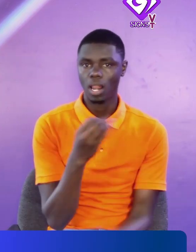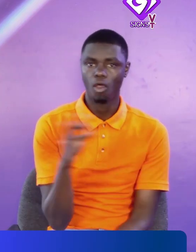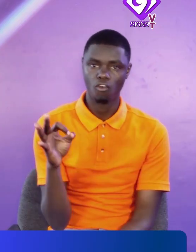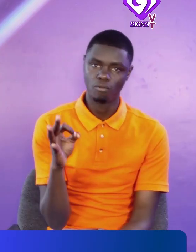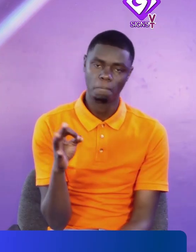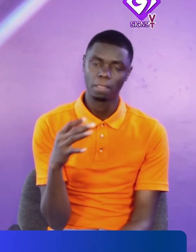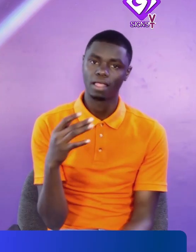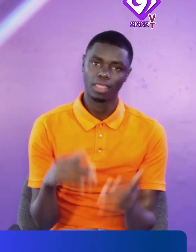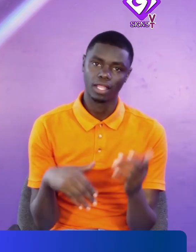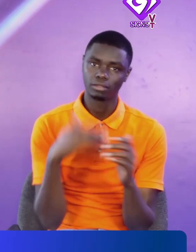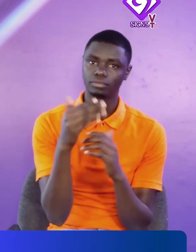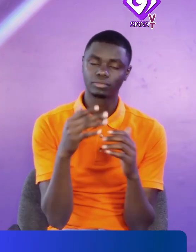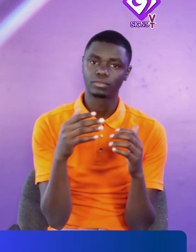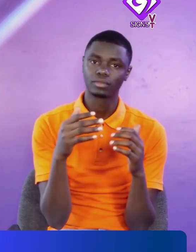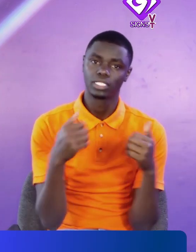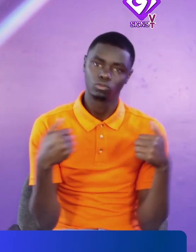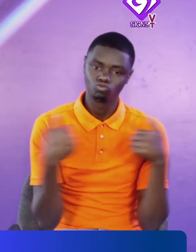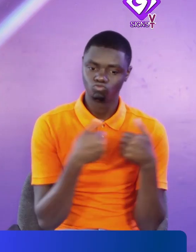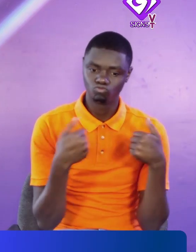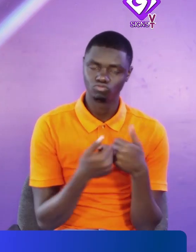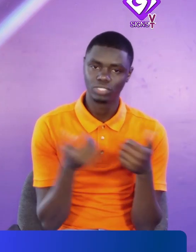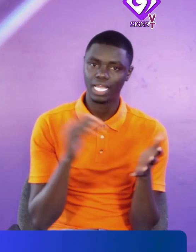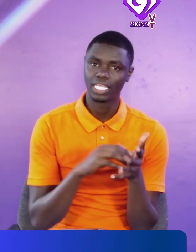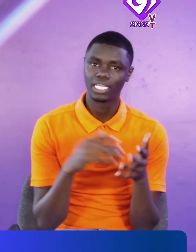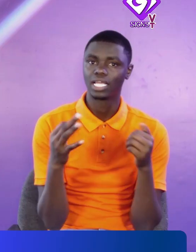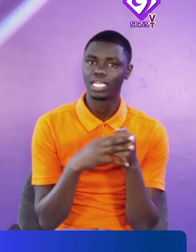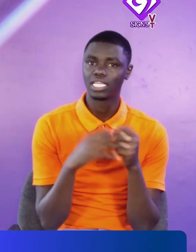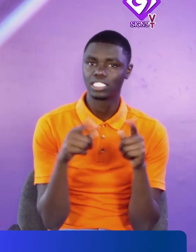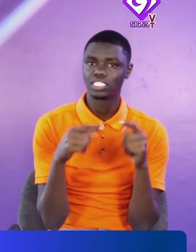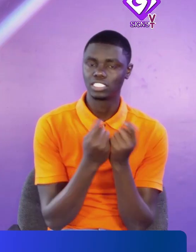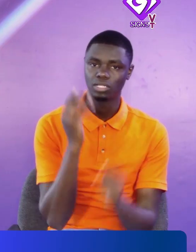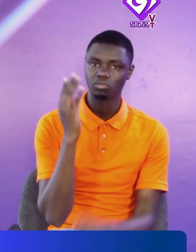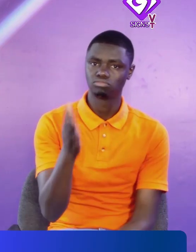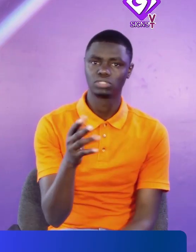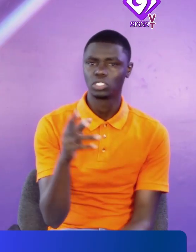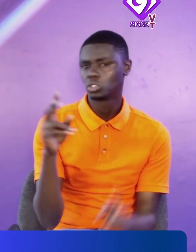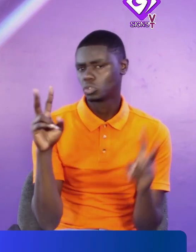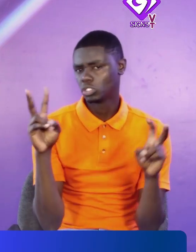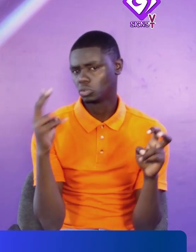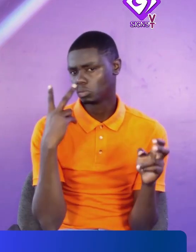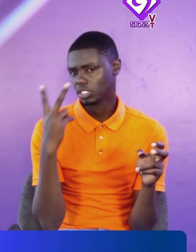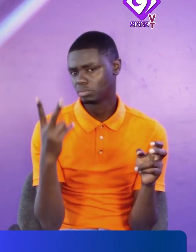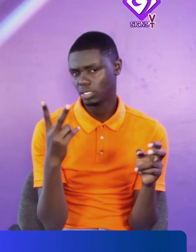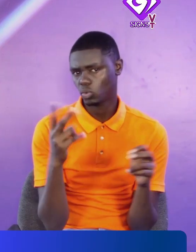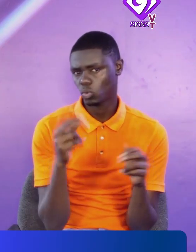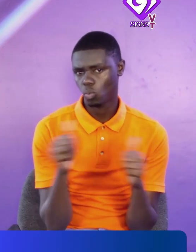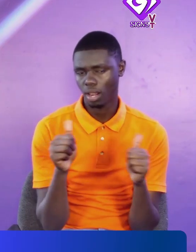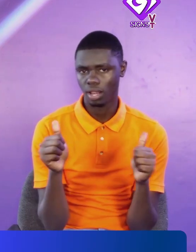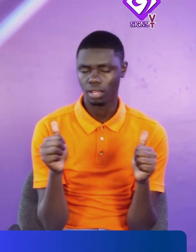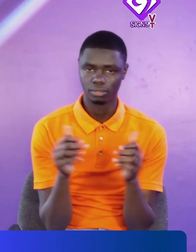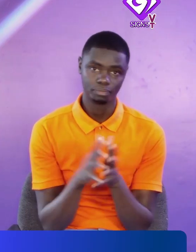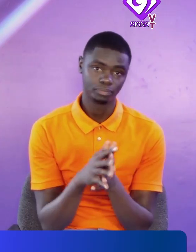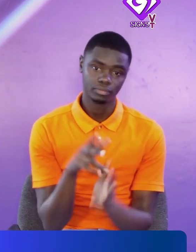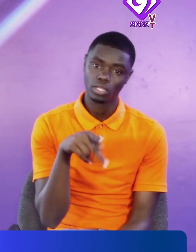16 kupatana na zile 8 zili qualify direct. Hii issue inastahili iangaliwe tu vizuri na Pep Guardiola. Pep